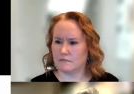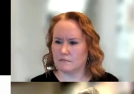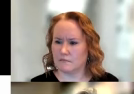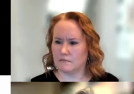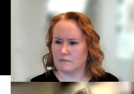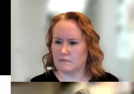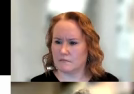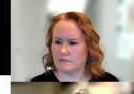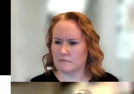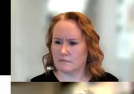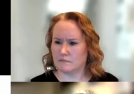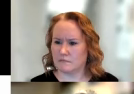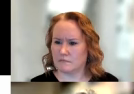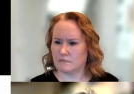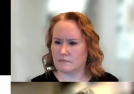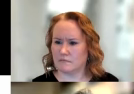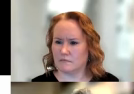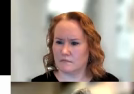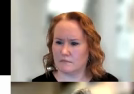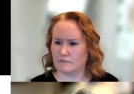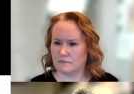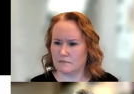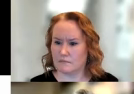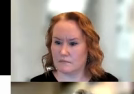Dette CRPD-definisjonen.